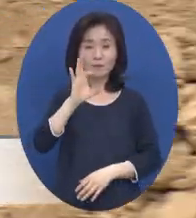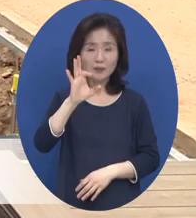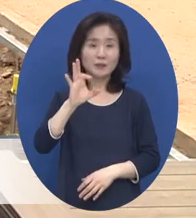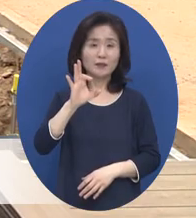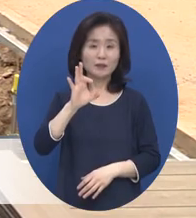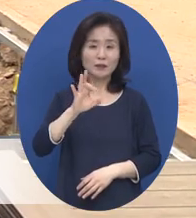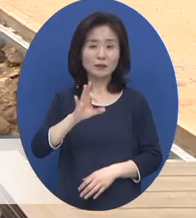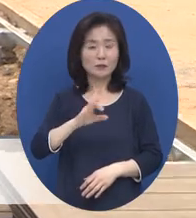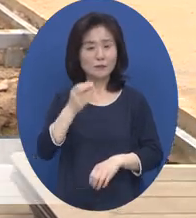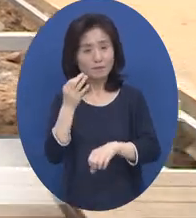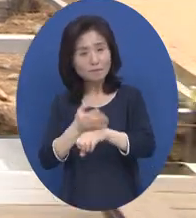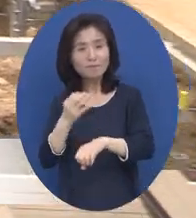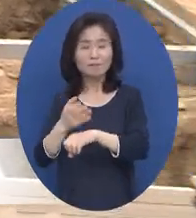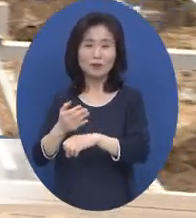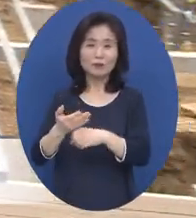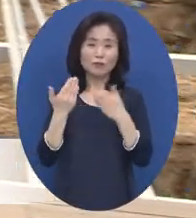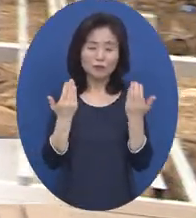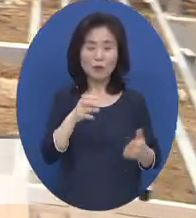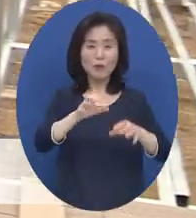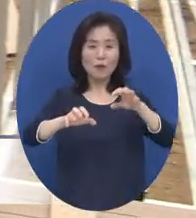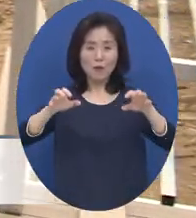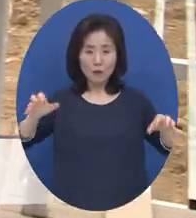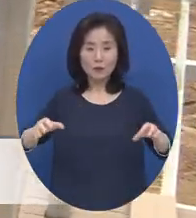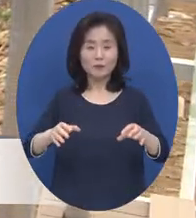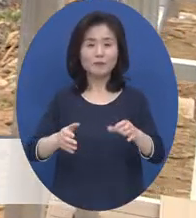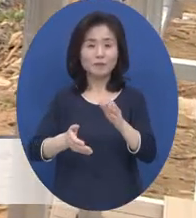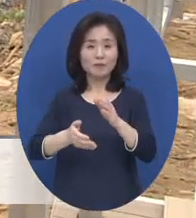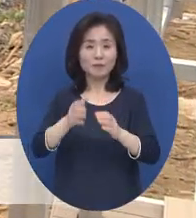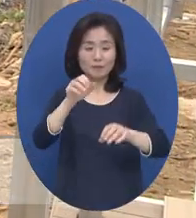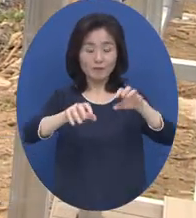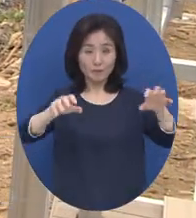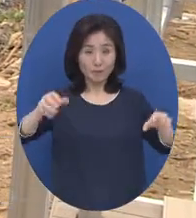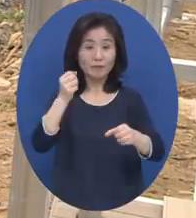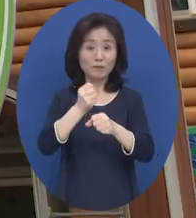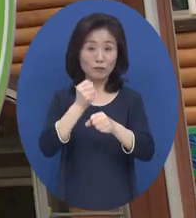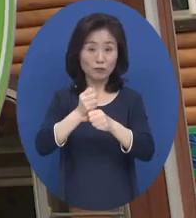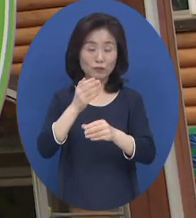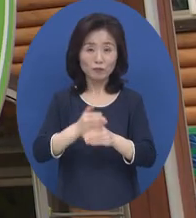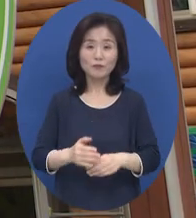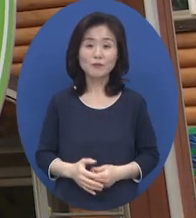화장실과해안가데크등관광편의시설건설이 계곡전역에서진행중입니다.